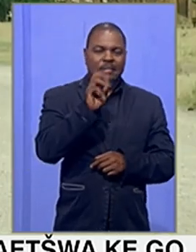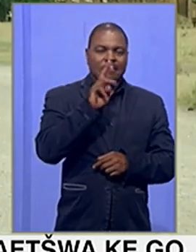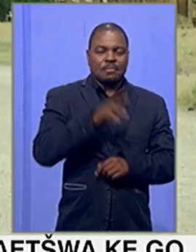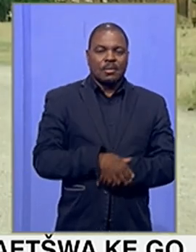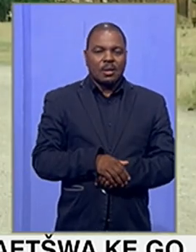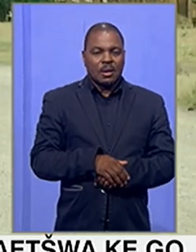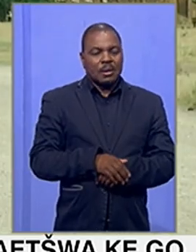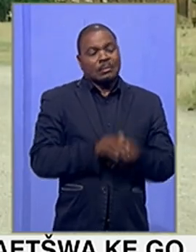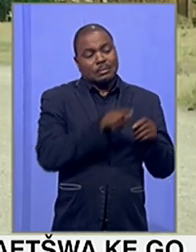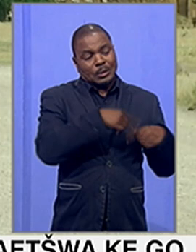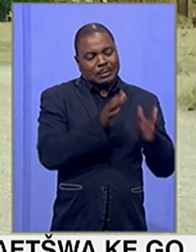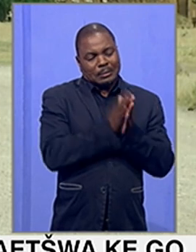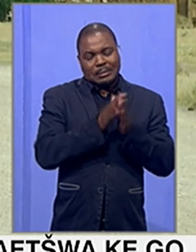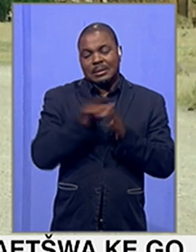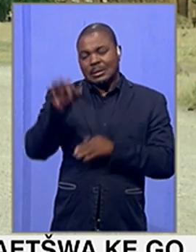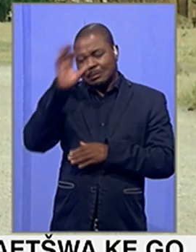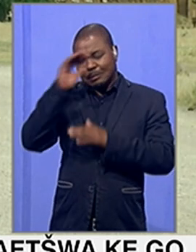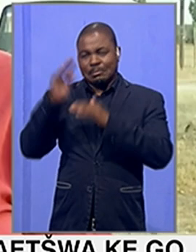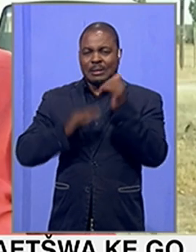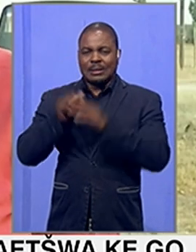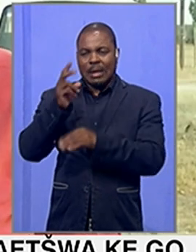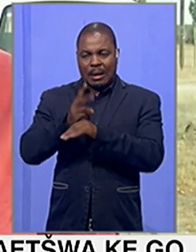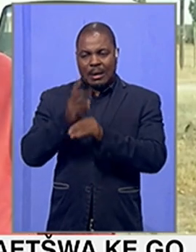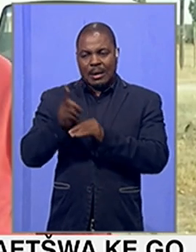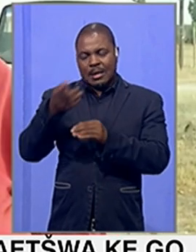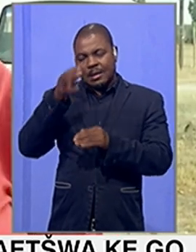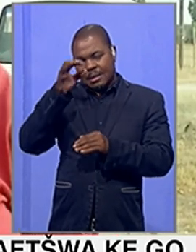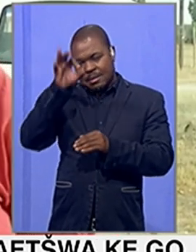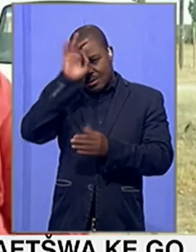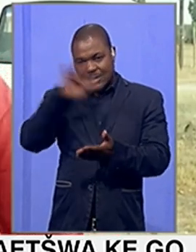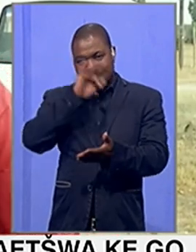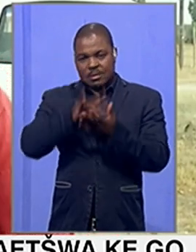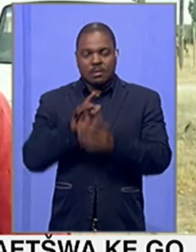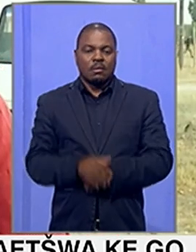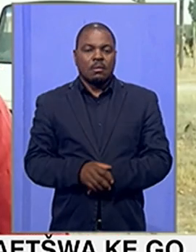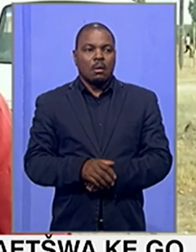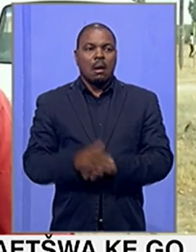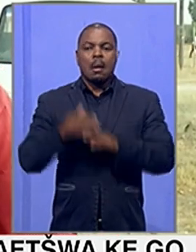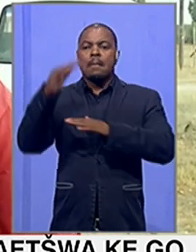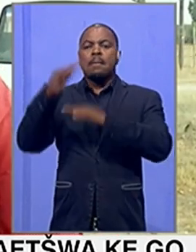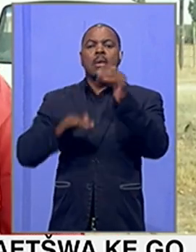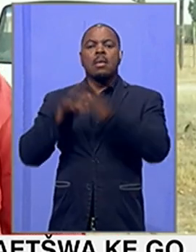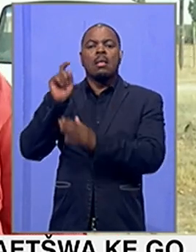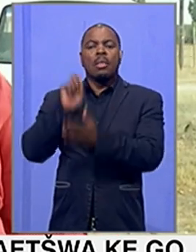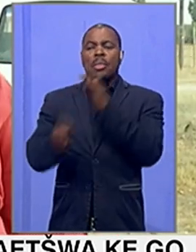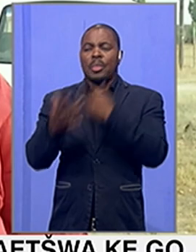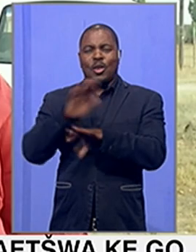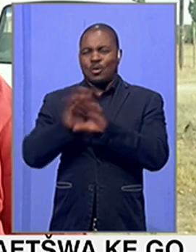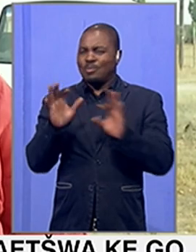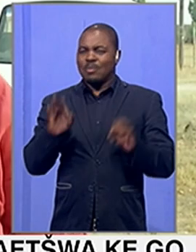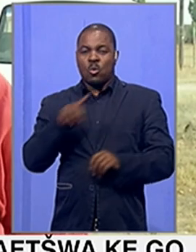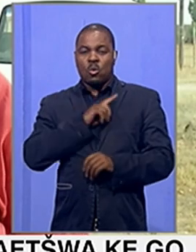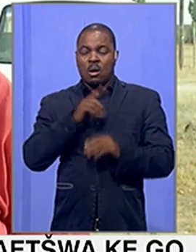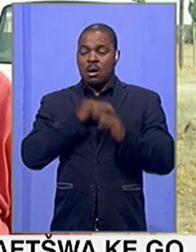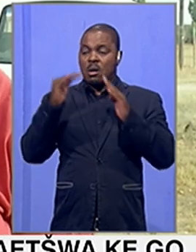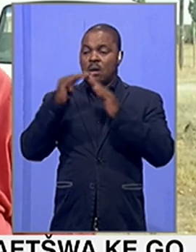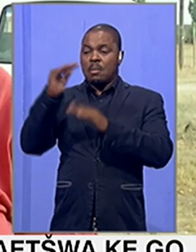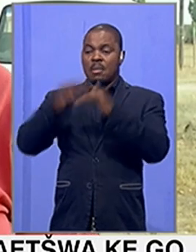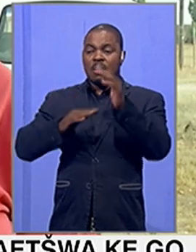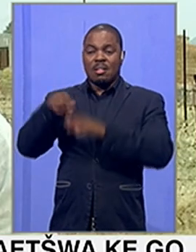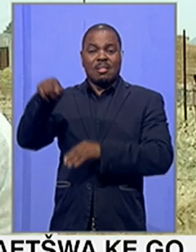baakanyetsa seteišene seno sa sepodisi. Go isa dikago gone ga se so se se siameng, ka gore gone yanong dikago di šele